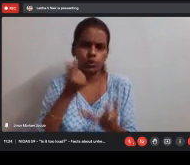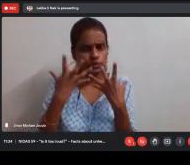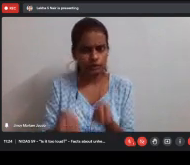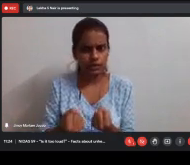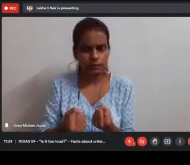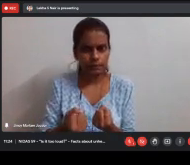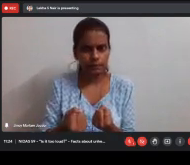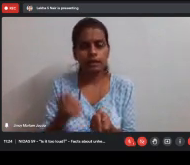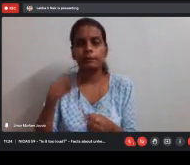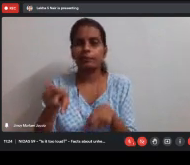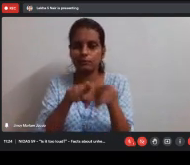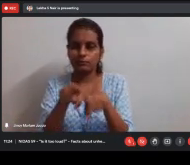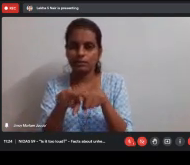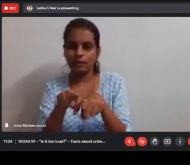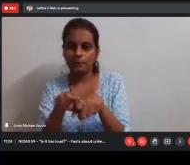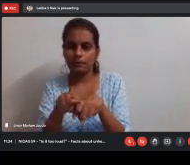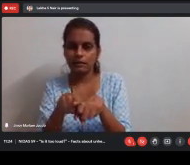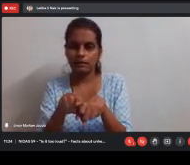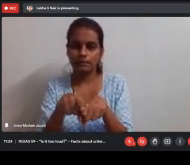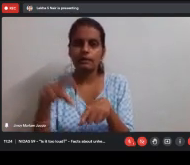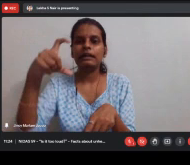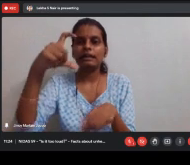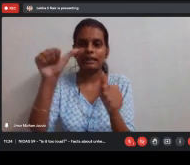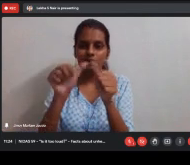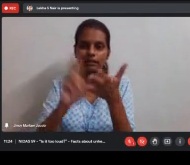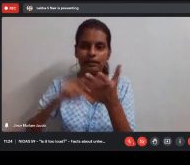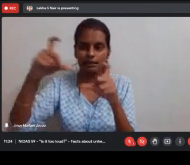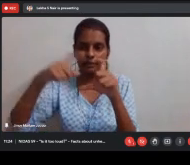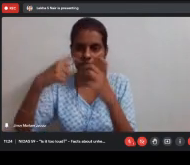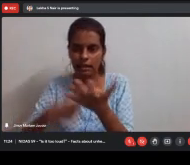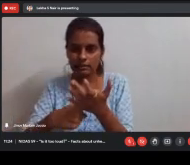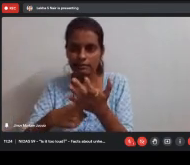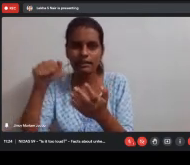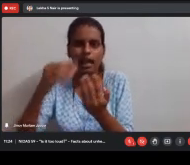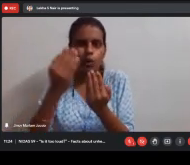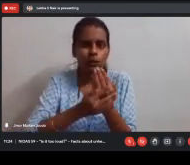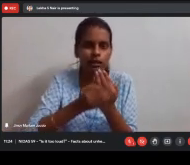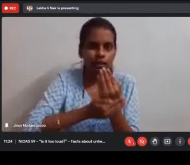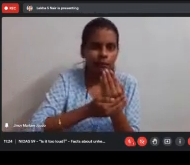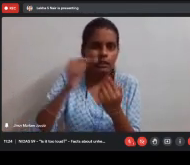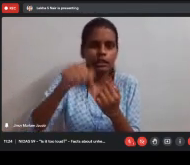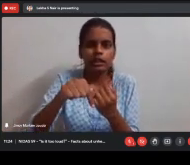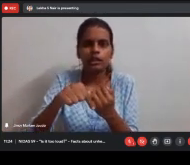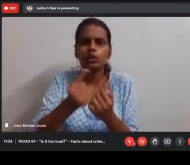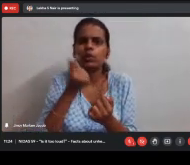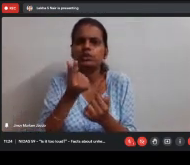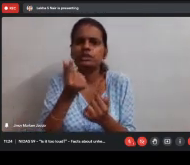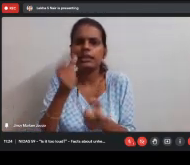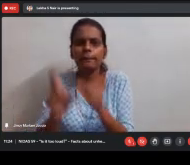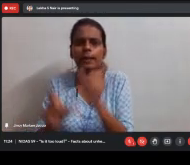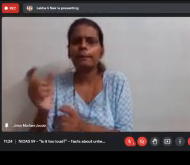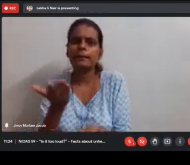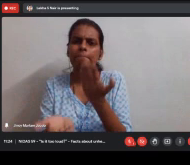കേൾവിക്കുറവിനെ അതുണ്ടാക്കാനുള്ള സാധ്യത കൂടുതലാണ്. പിന്നെ ഈ മരുന്നിന്റെ കാര്യം പറഞ്ഞപ്പോൾ ചില ചികിത്സകൾക്ക് നമുക്ക് അത് ഉപയോഗിച്ചേ